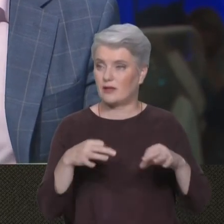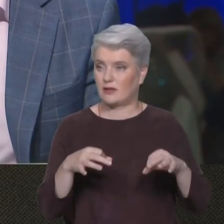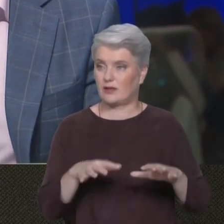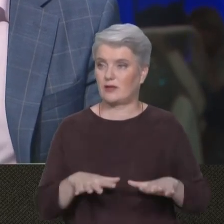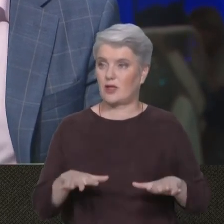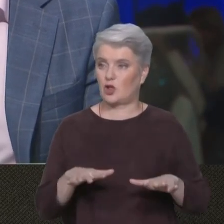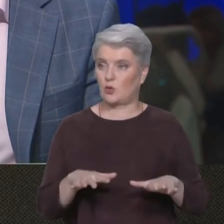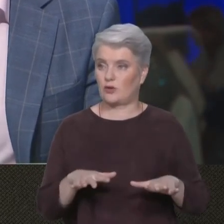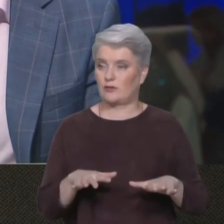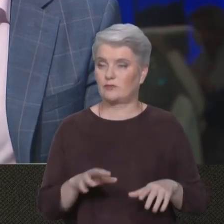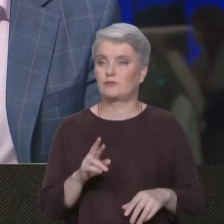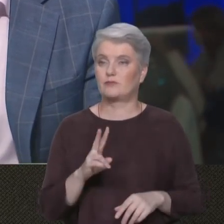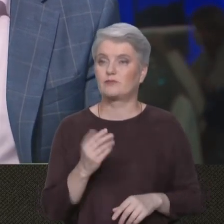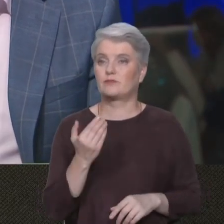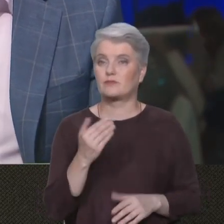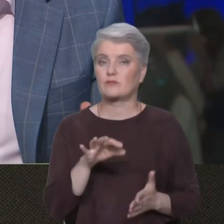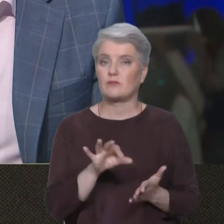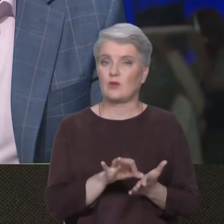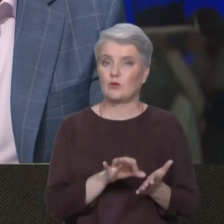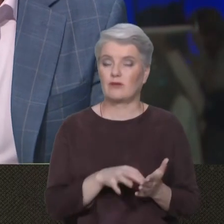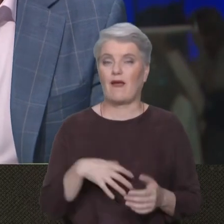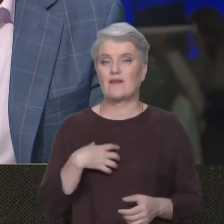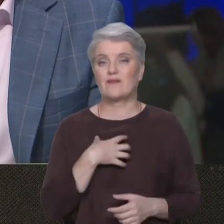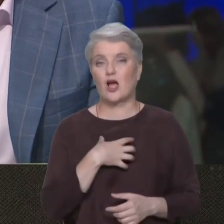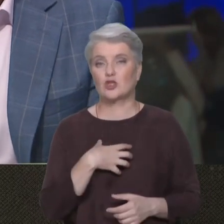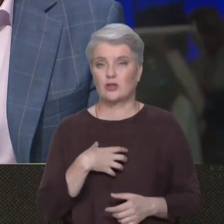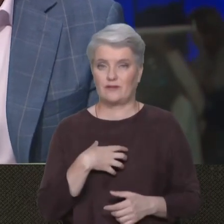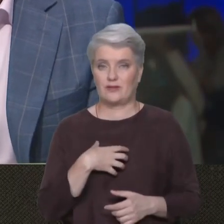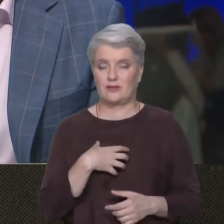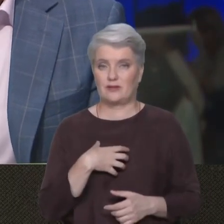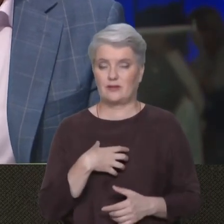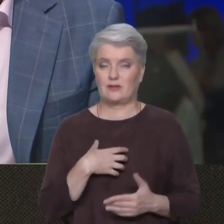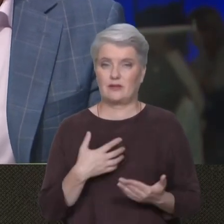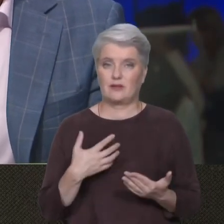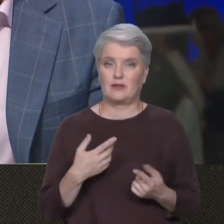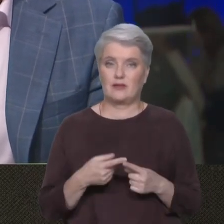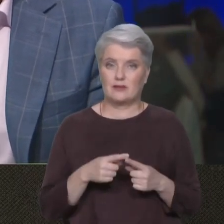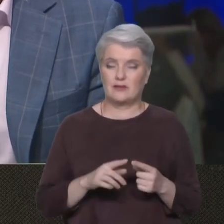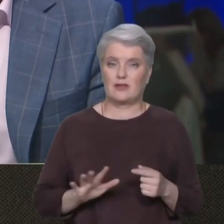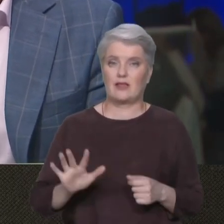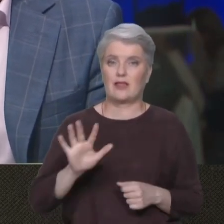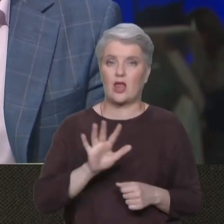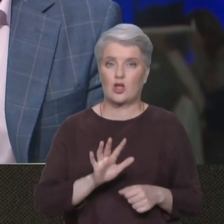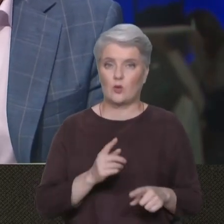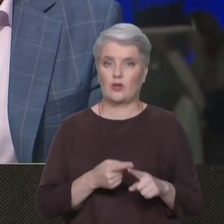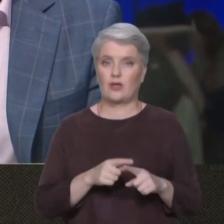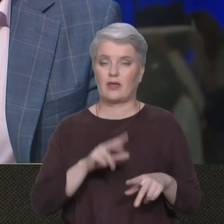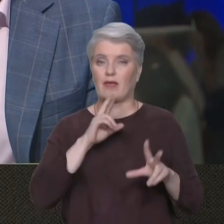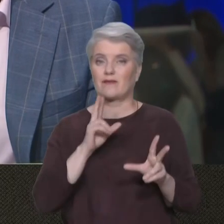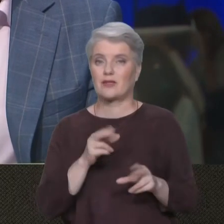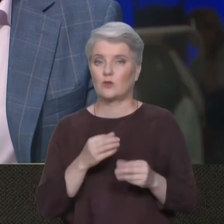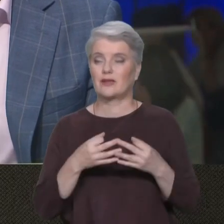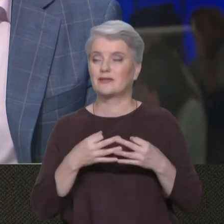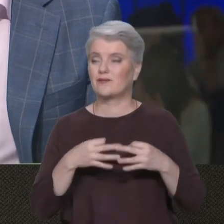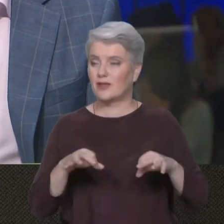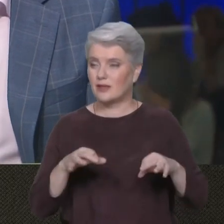Так от, як би ви оцінили важливість тих територій, які вдалося звільнити